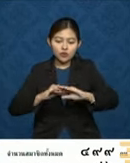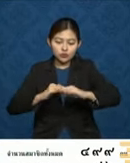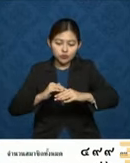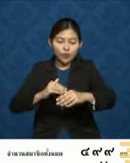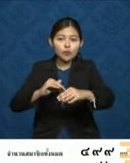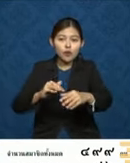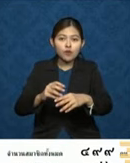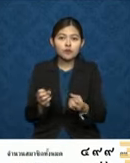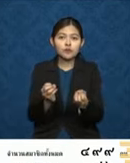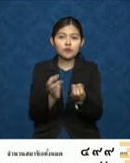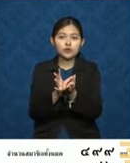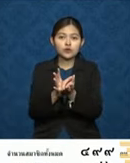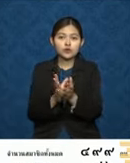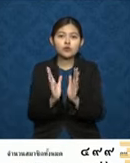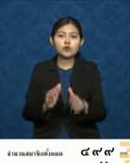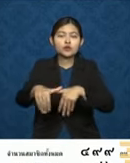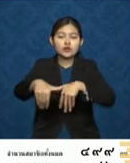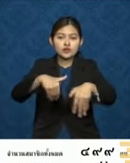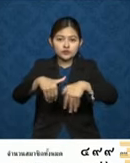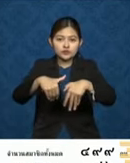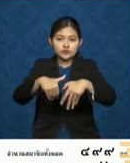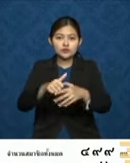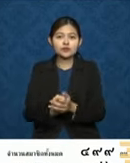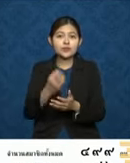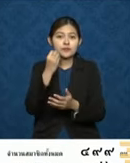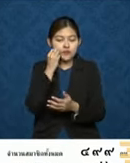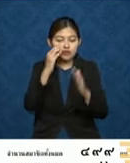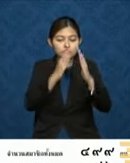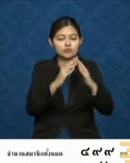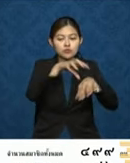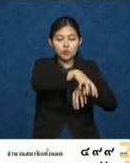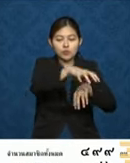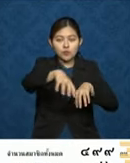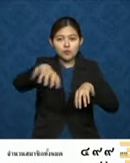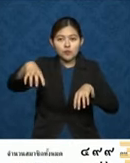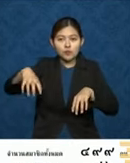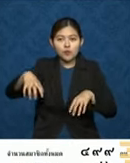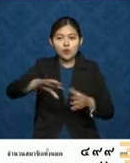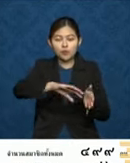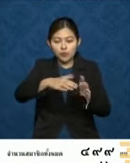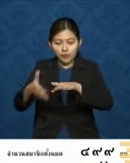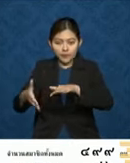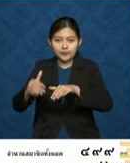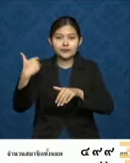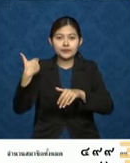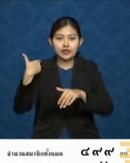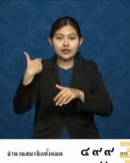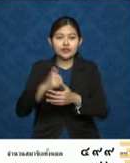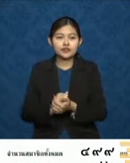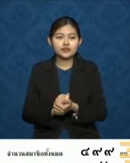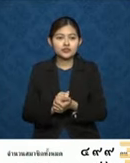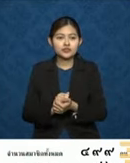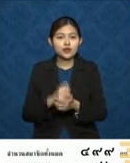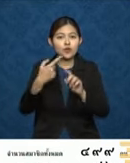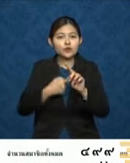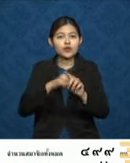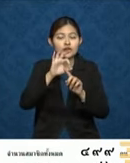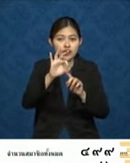อันตรายต่อความเดือดร้อนของประชาชนโดยเฉพาะบ้าน 20หลังเนี่ยได้ทรุดพางลงไปเนี่ยในบริเวณน้ำหลากช่วงเดือน